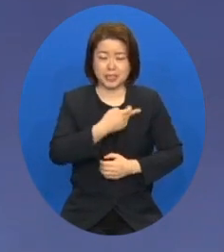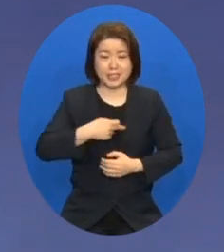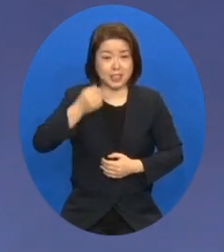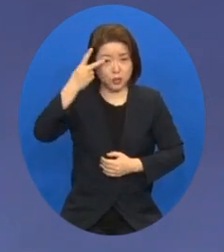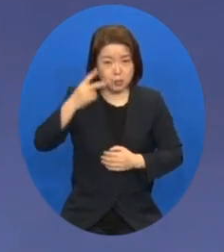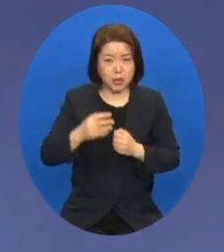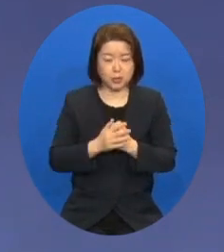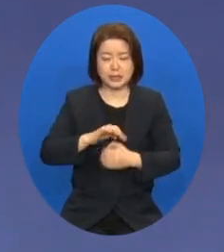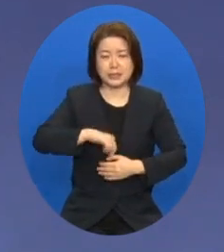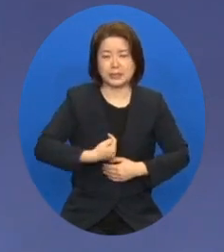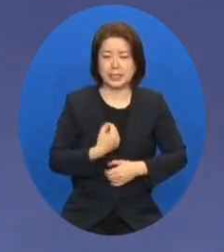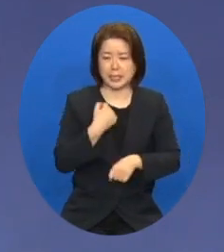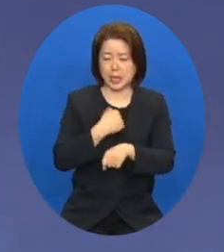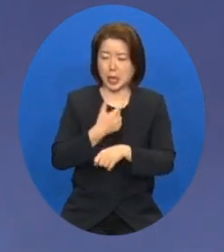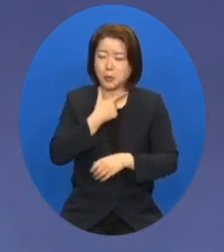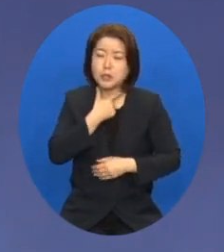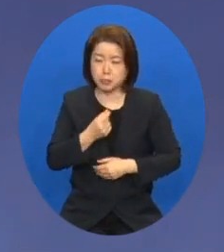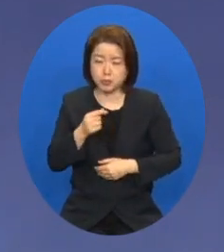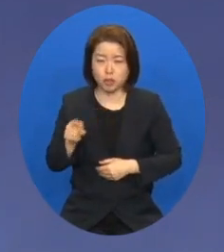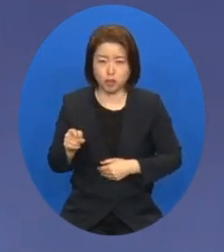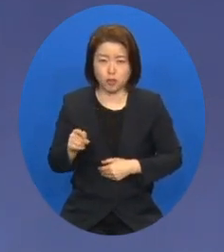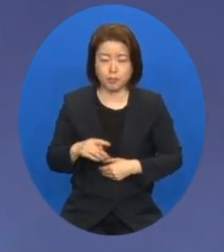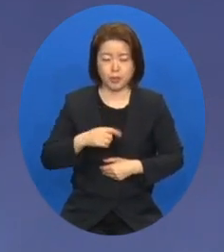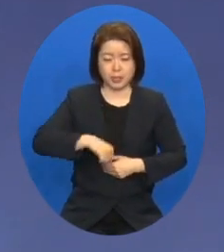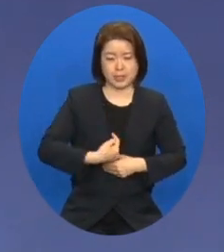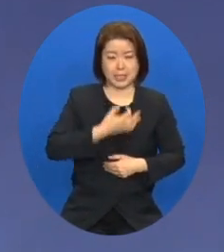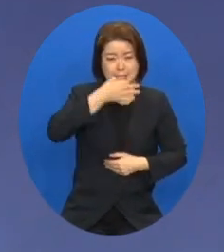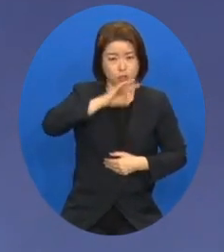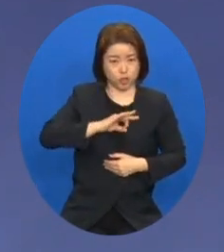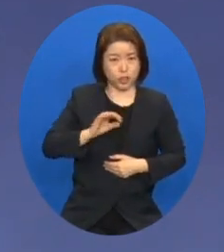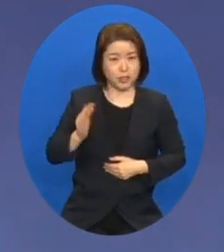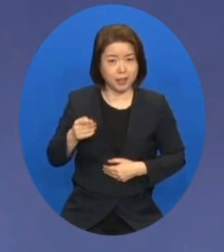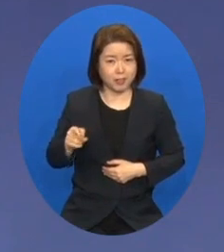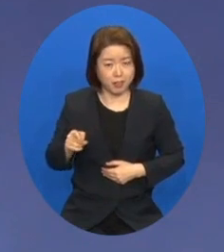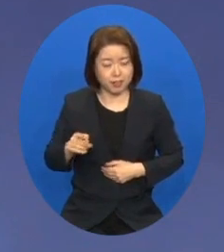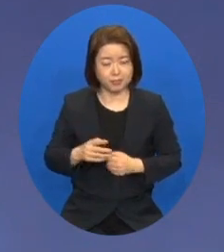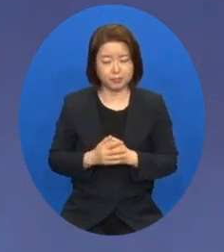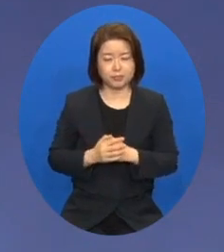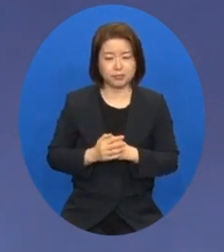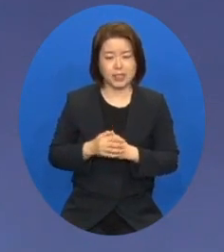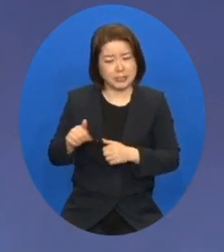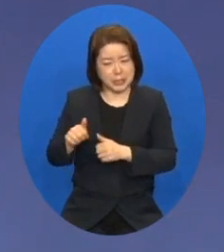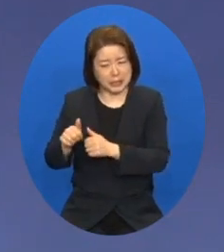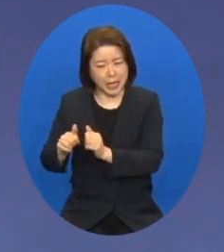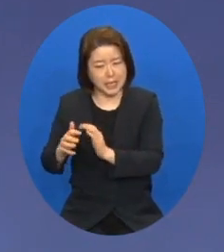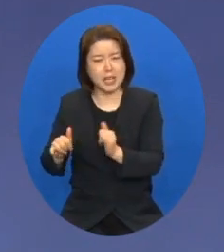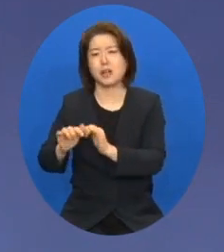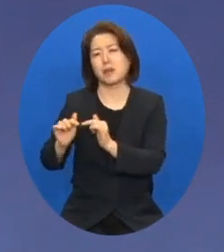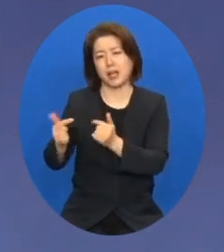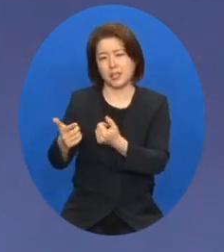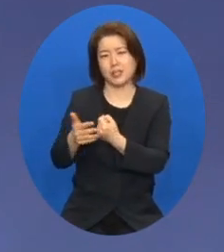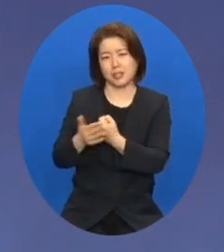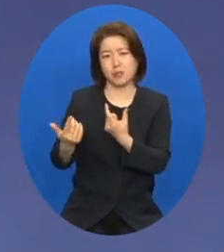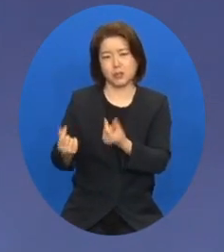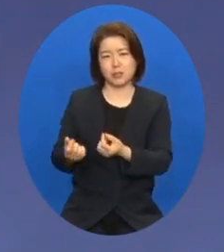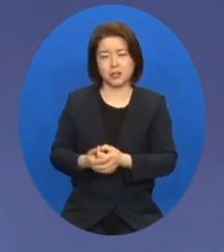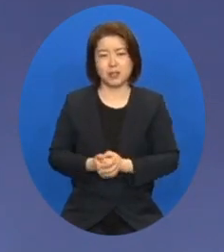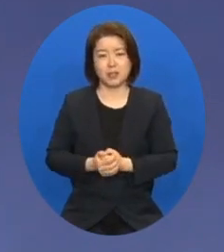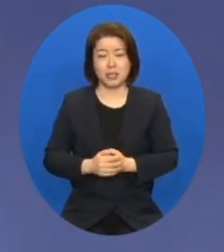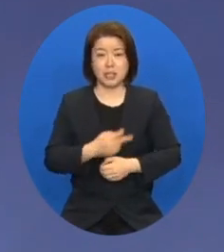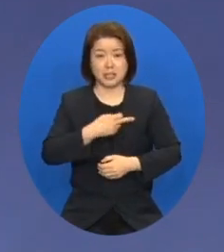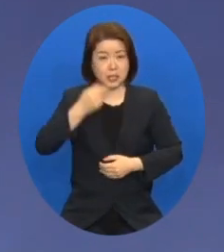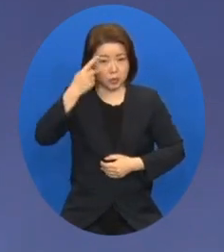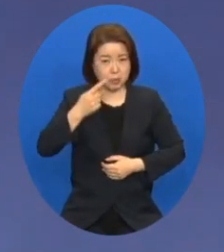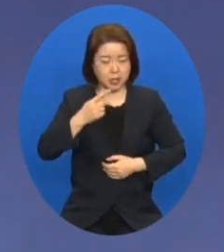바울은 자기가 하고 싶은 것 자기 기 유입된 것을 하는 사람이 아니기 때문에 그렇습니다 사도